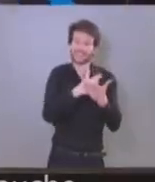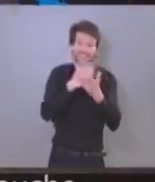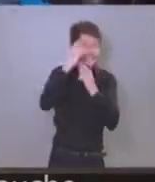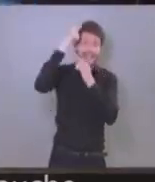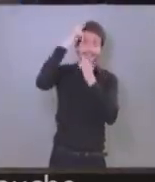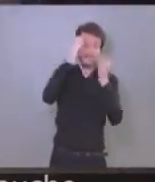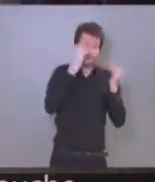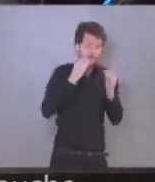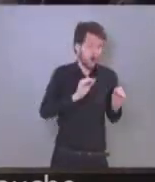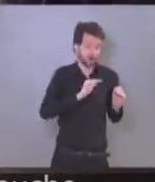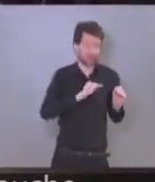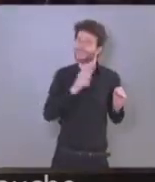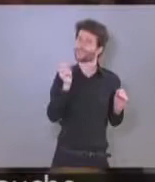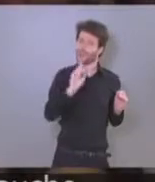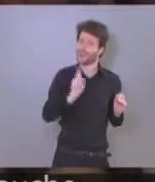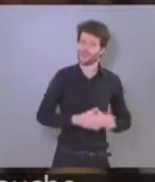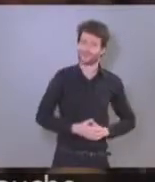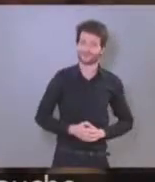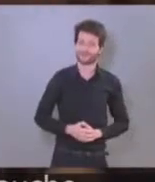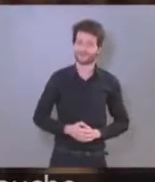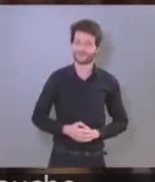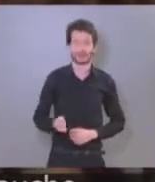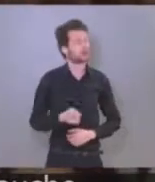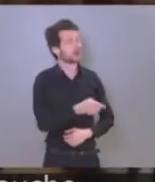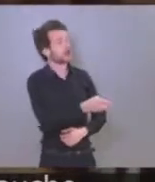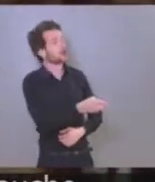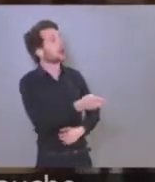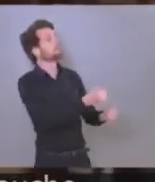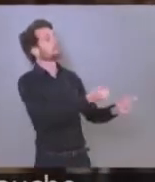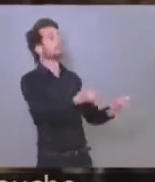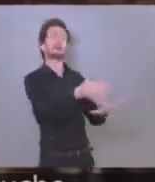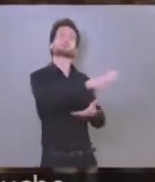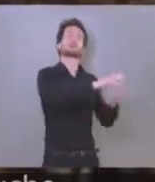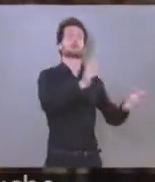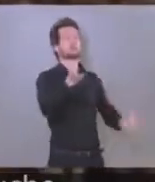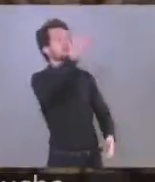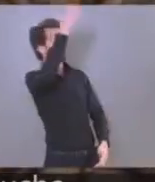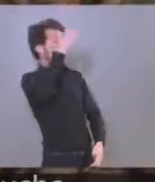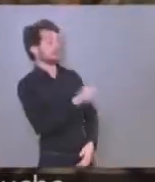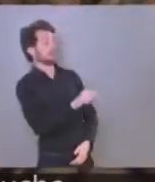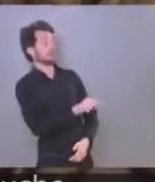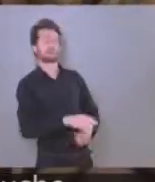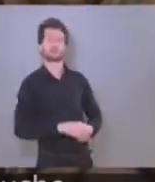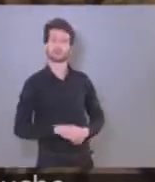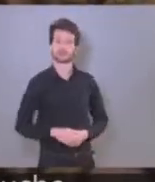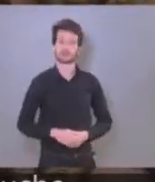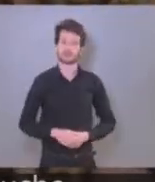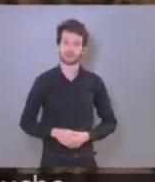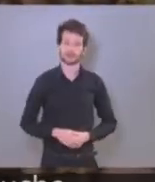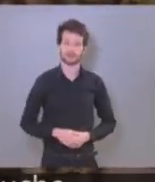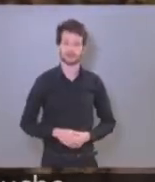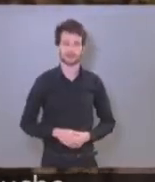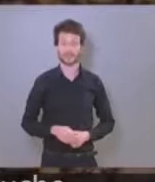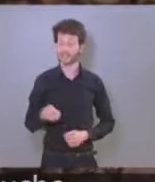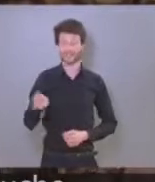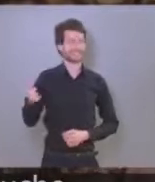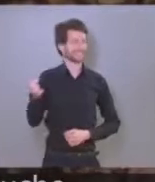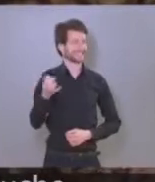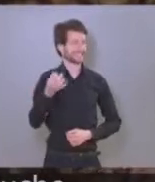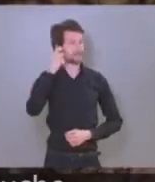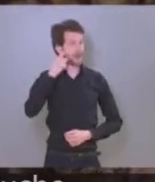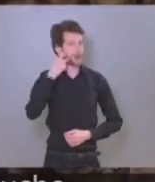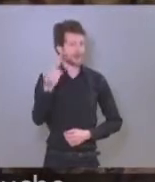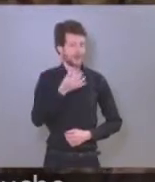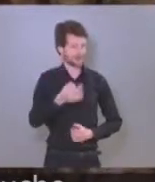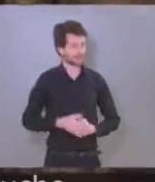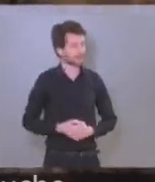Et donc, elle propose une formidable révolution. Nous nous répartirons, dit-il, ce